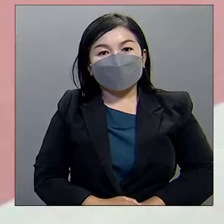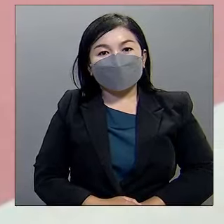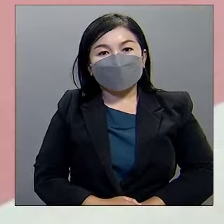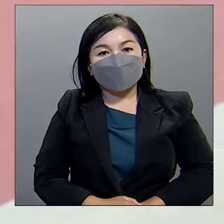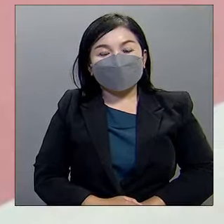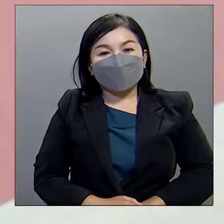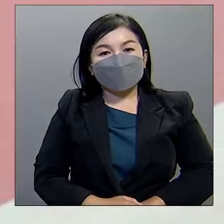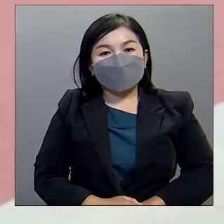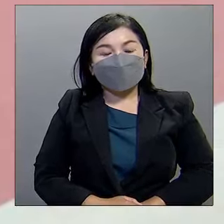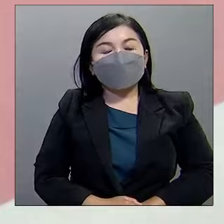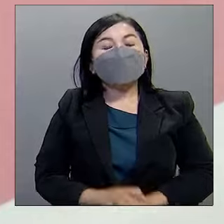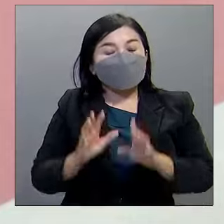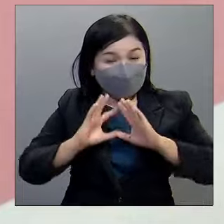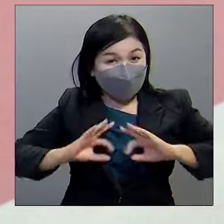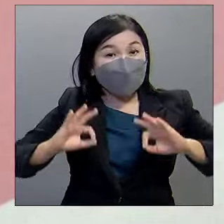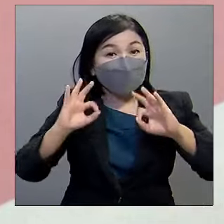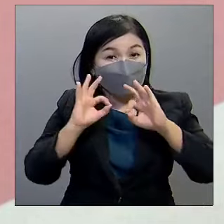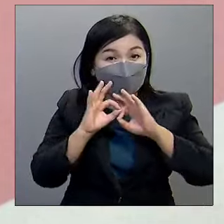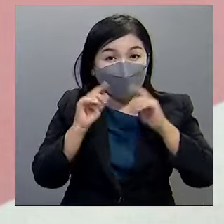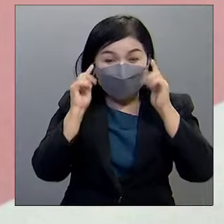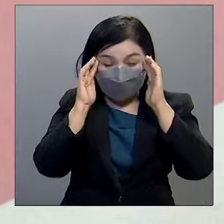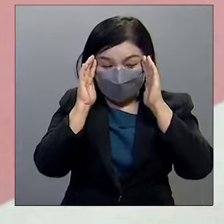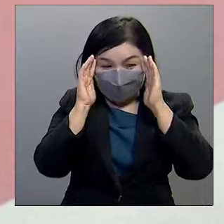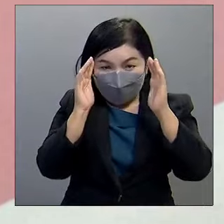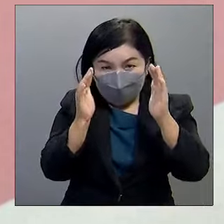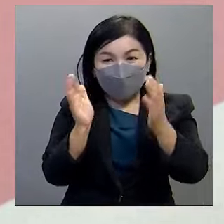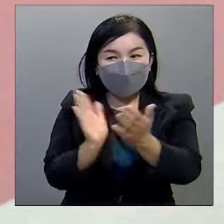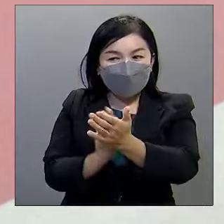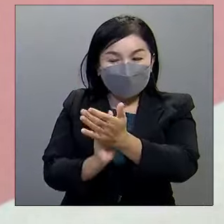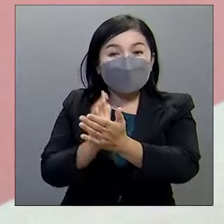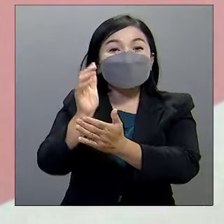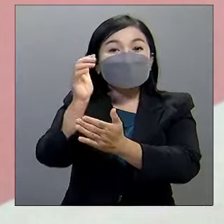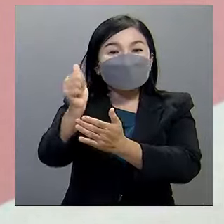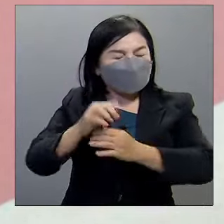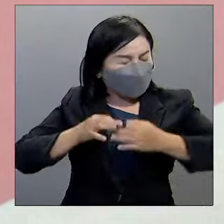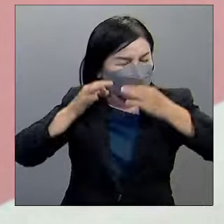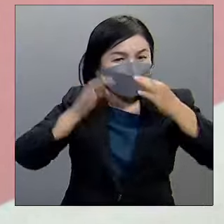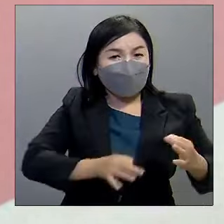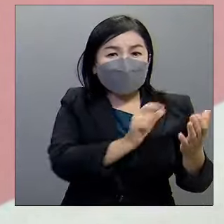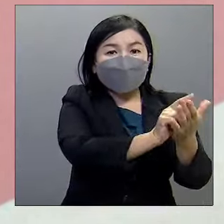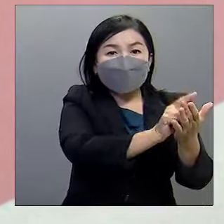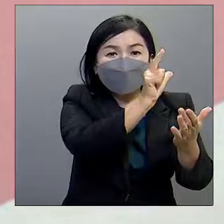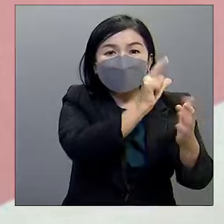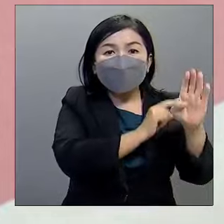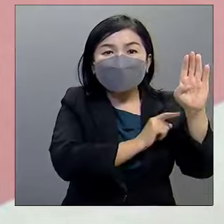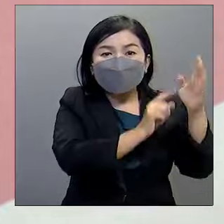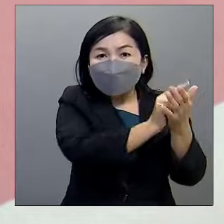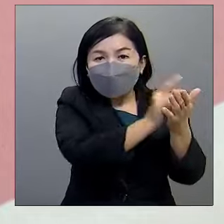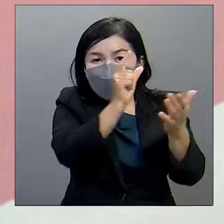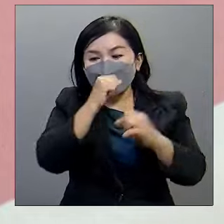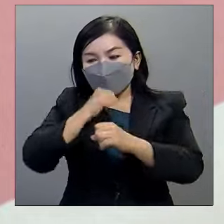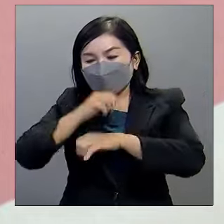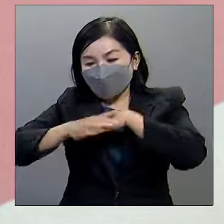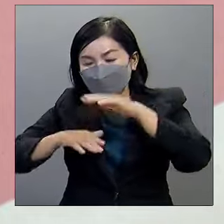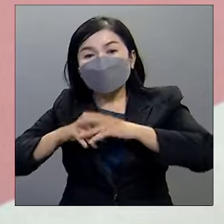เป็นหนึ่งอาชีพที่ต้องใช้สมาธินะครับแต่ต้องขอยกย่องและชื่นชมนะครับในการกล้าตัดสินใจคุณผู้ชมครับทำงานใช้ชีวิตอยู่ในงานประจ